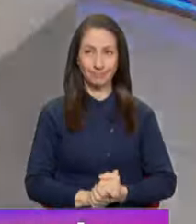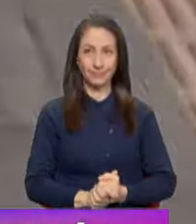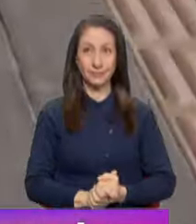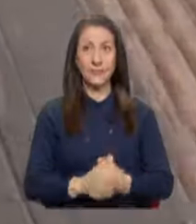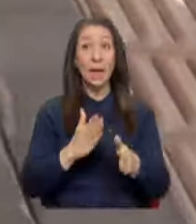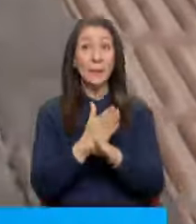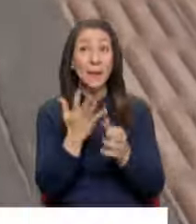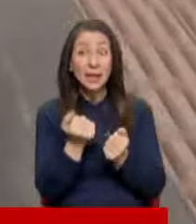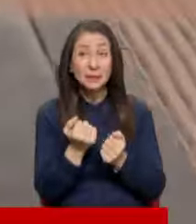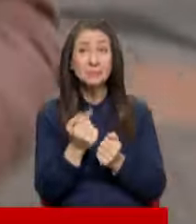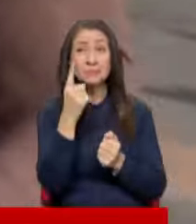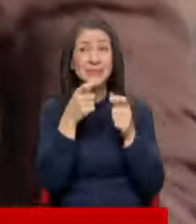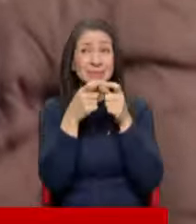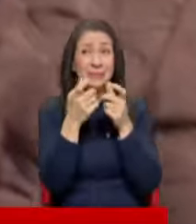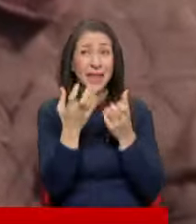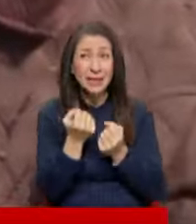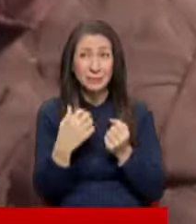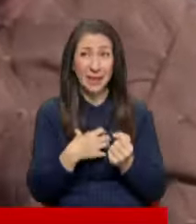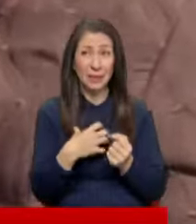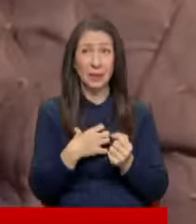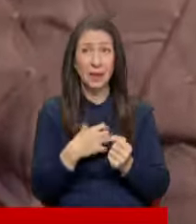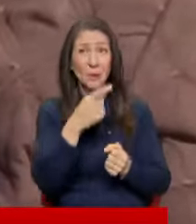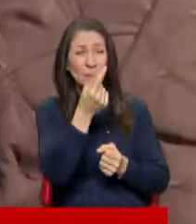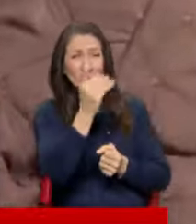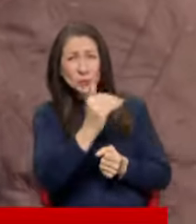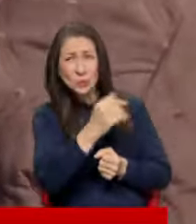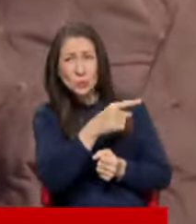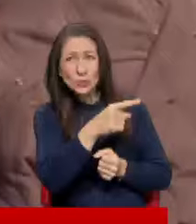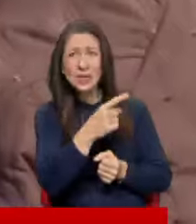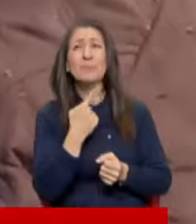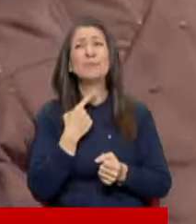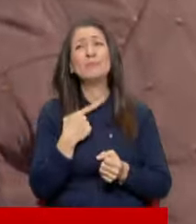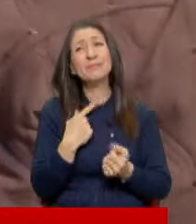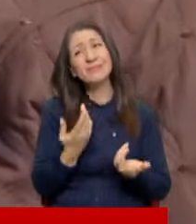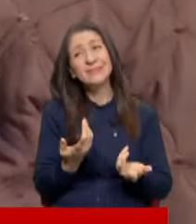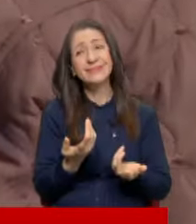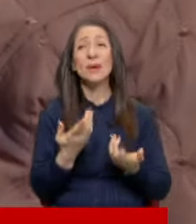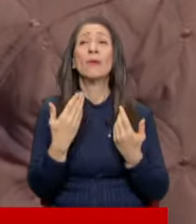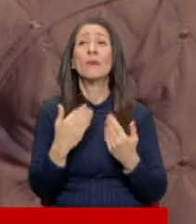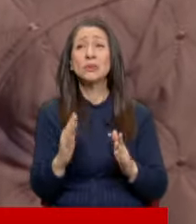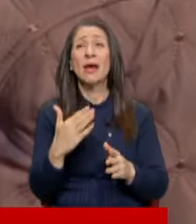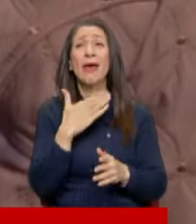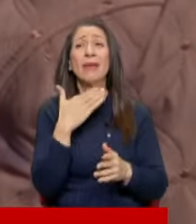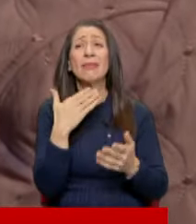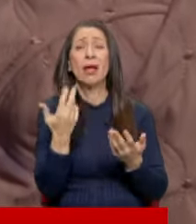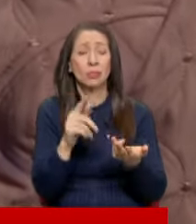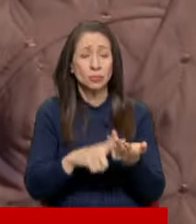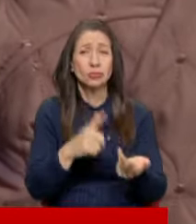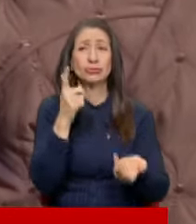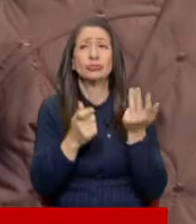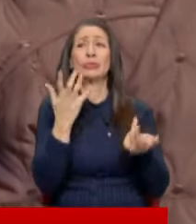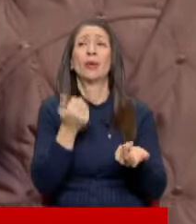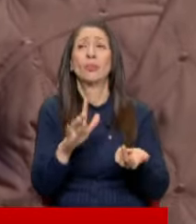ekmek aldım bir tane de simit aldım kendime burada biraz ucuz da canım istedi hani Yoksa et görmüyor süt